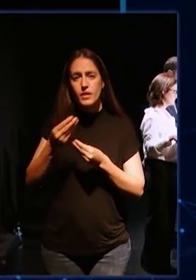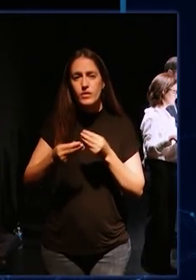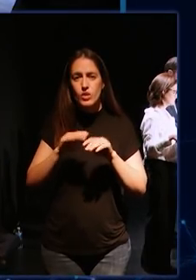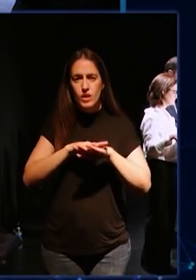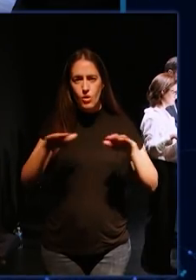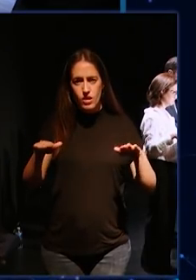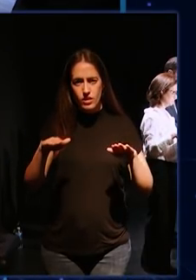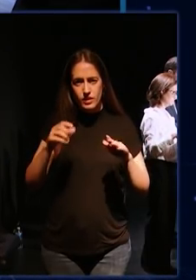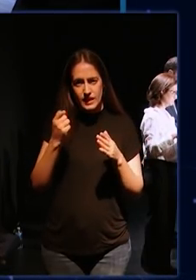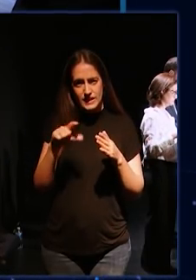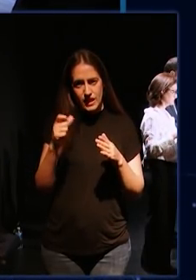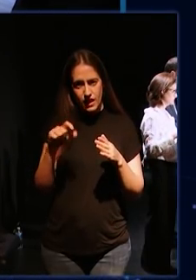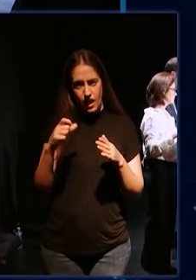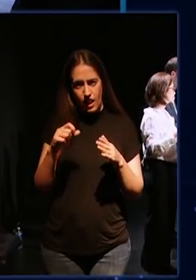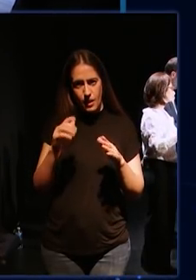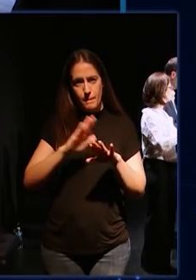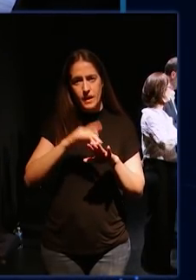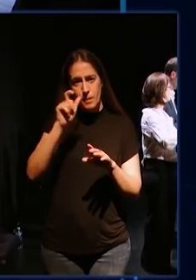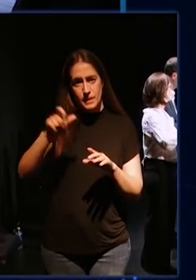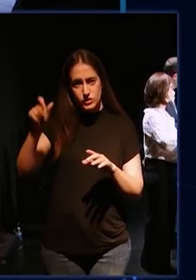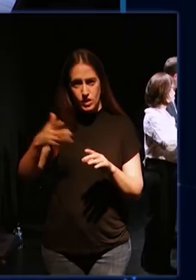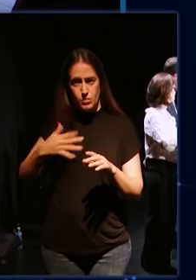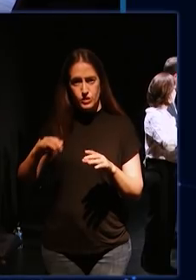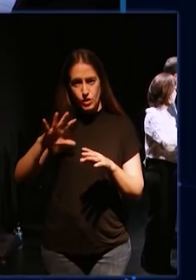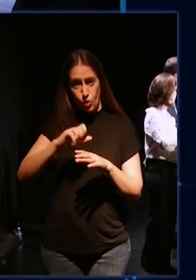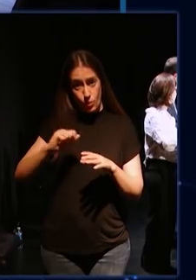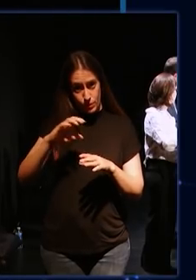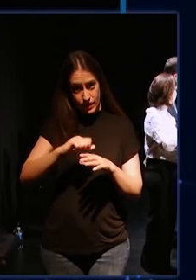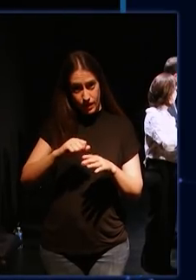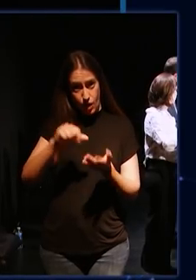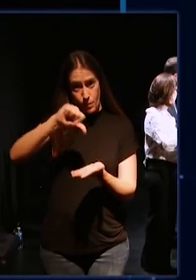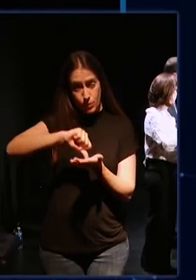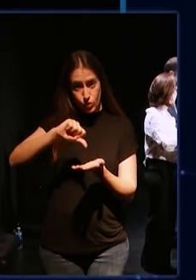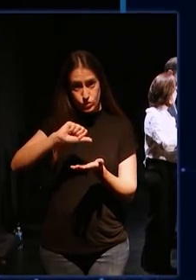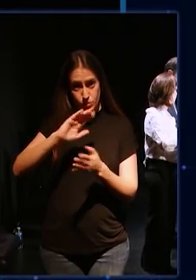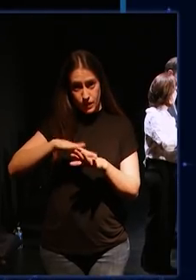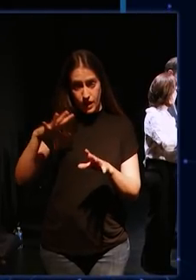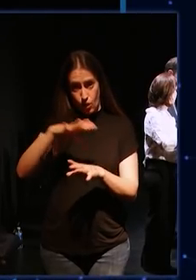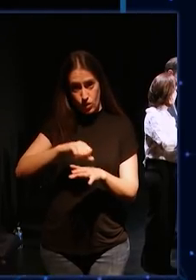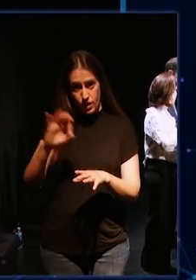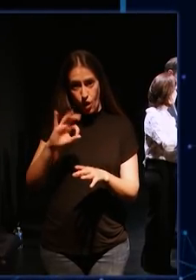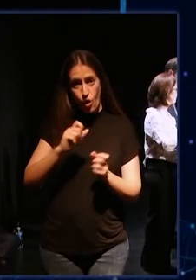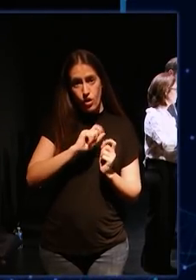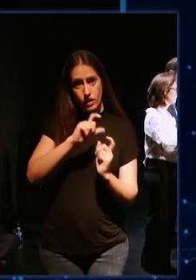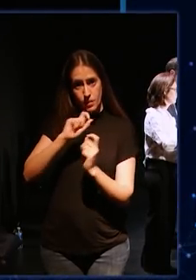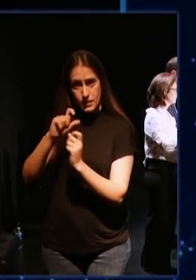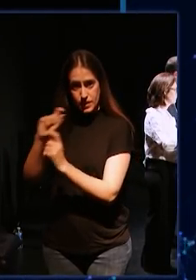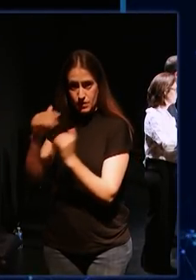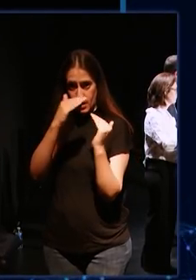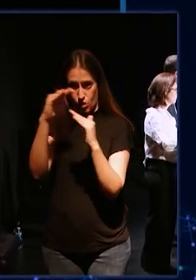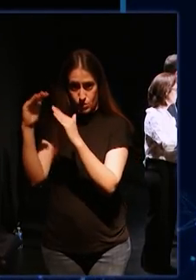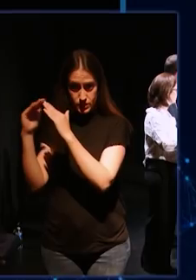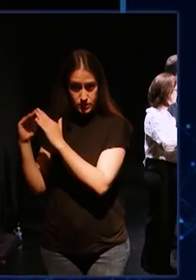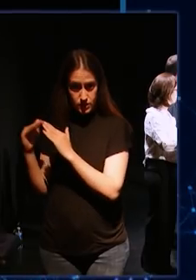perquè la ciutadania pugui fer compra centralitzada, establint punts de recollida o inclús, si cal, fer el repartiment a domicili.